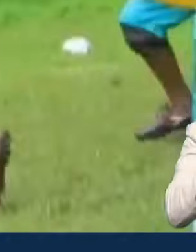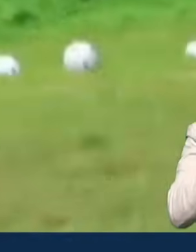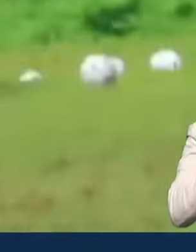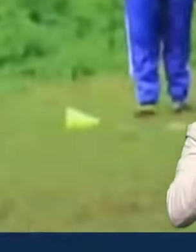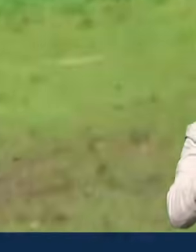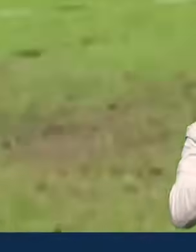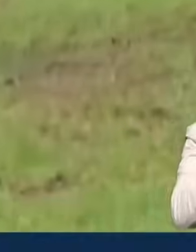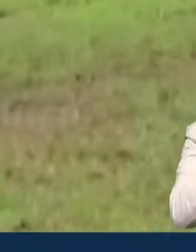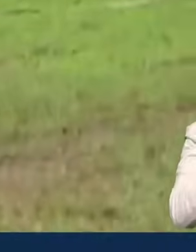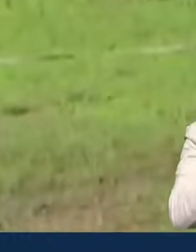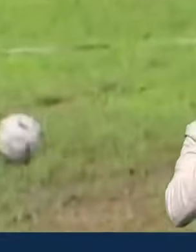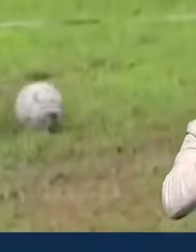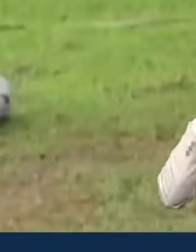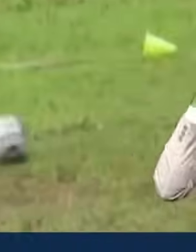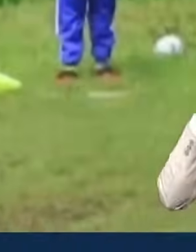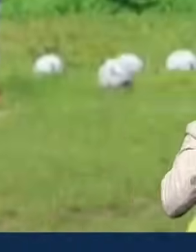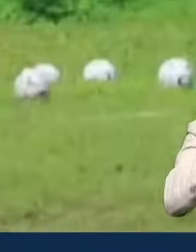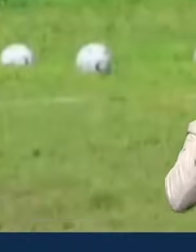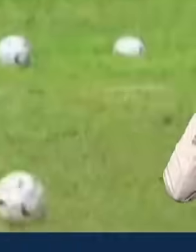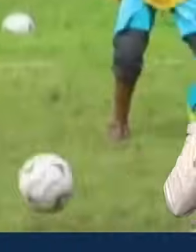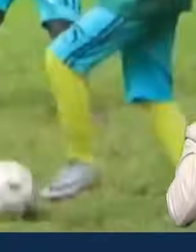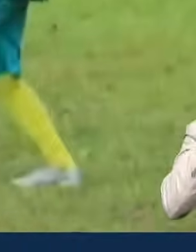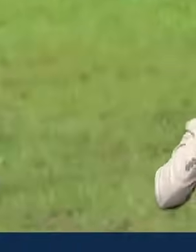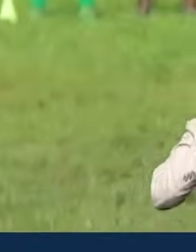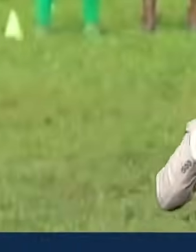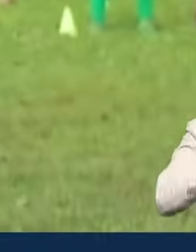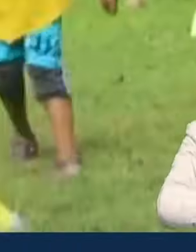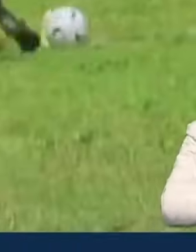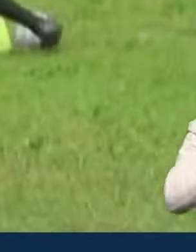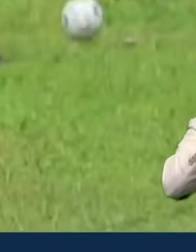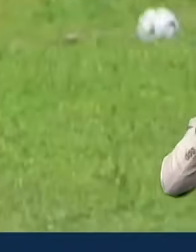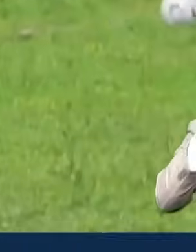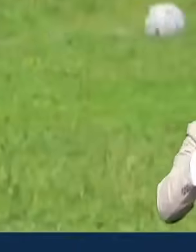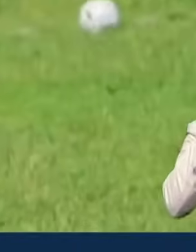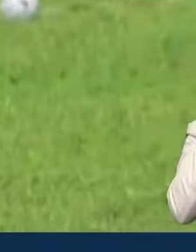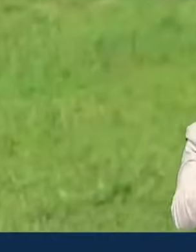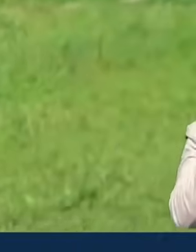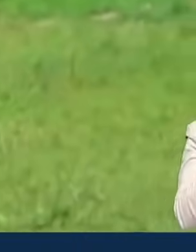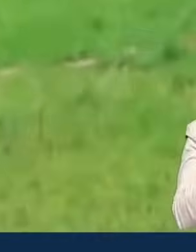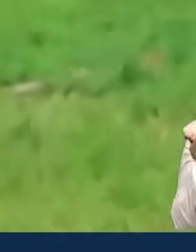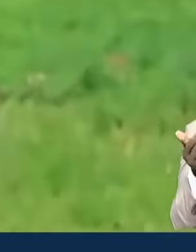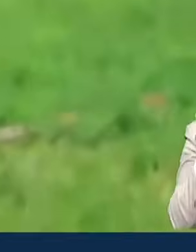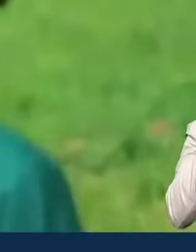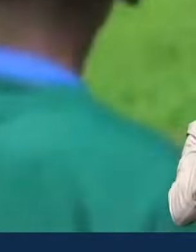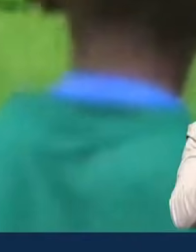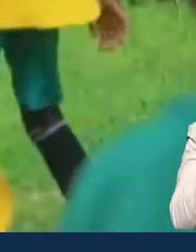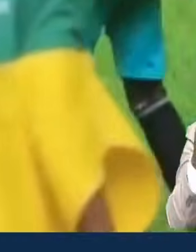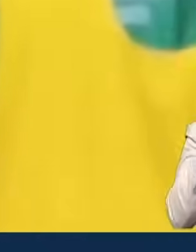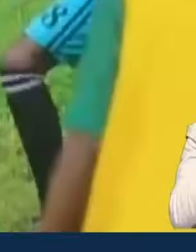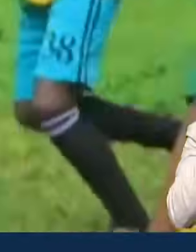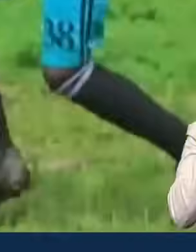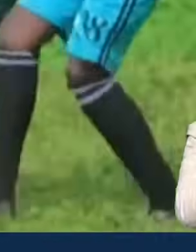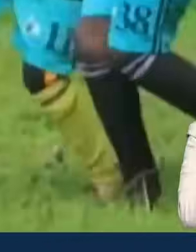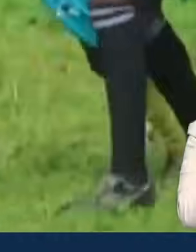z'iyi academy ni mu rwego rwo kugira ngo bakomeze guteza imbere imikino mu bana bakiri bato ndetse mu